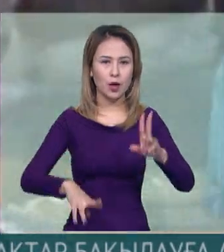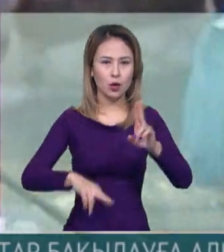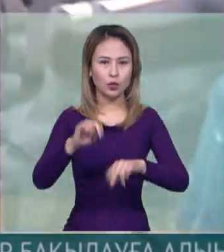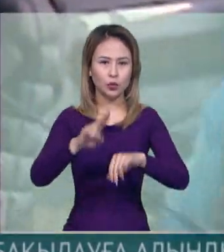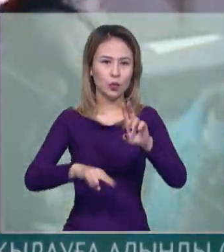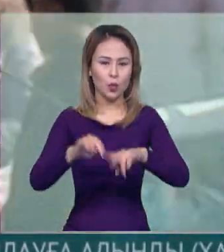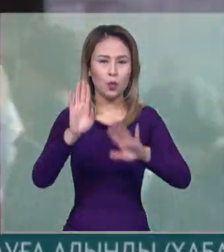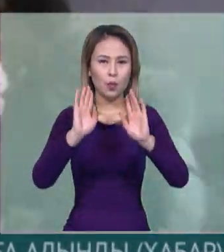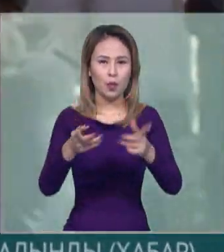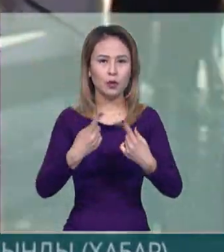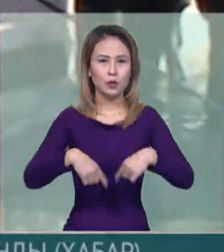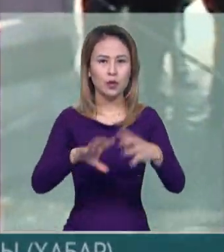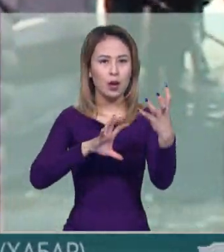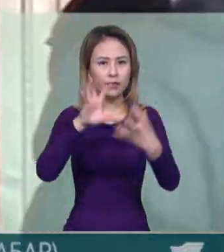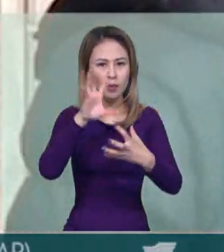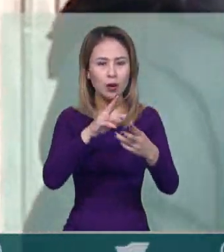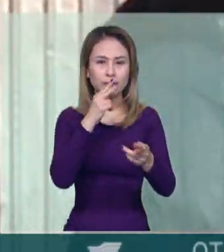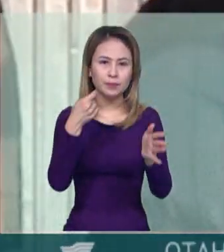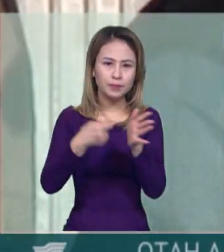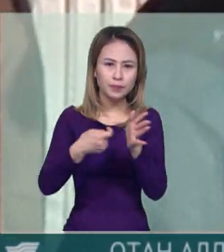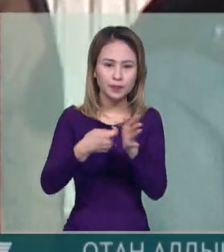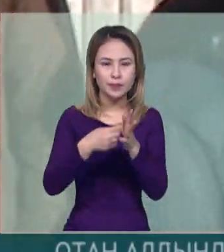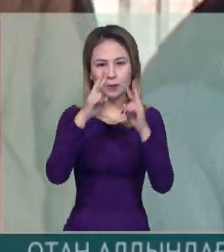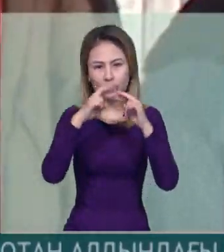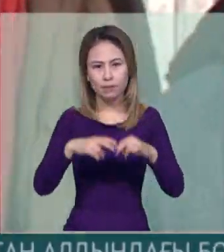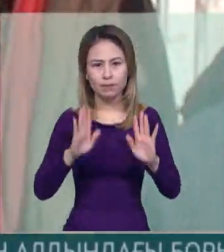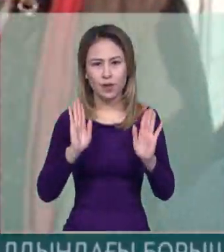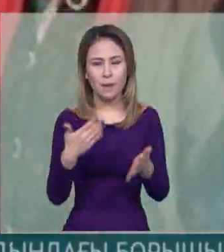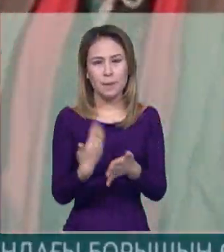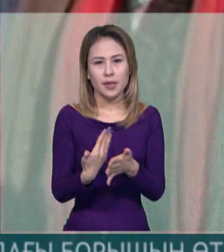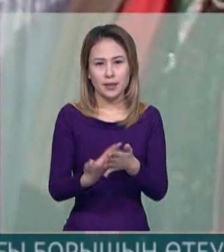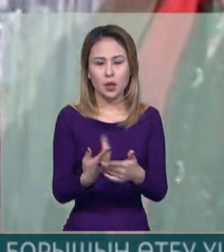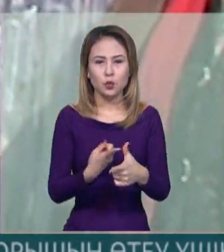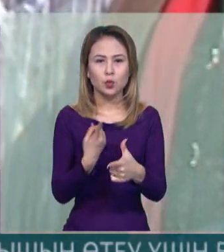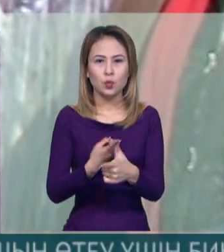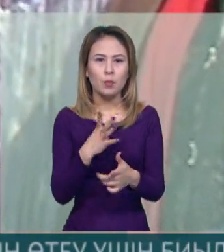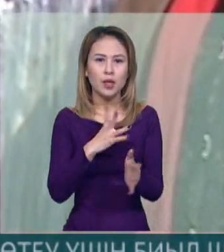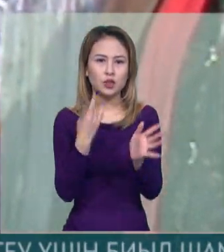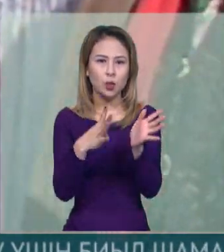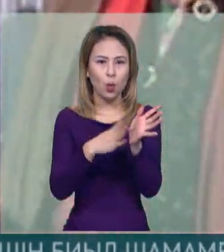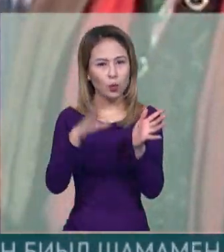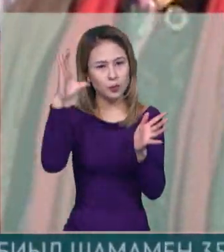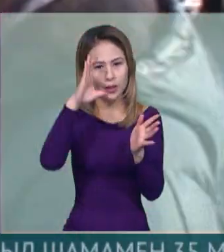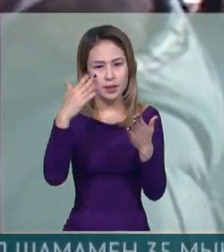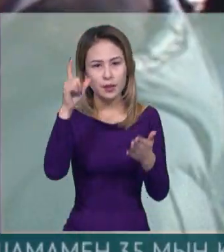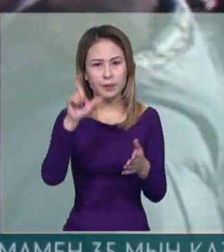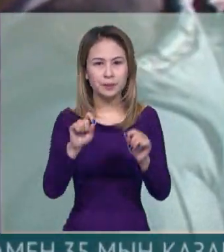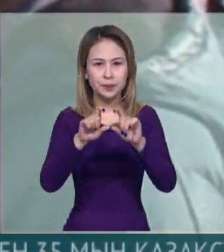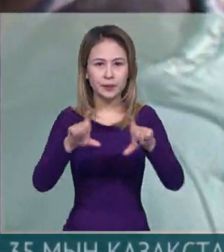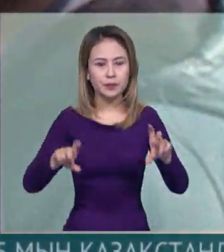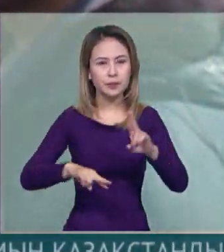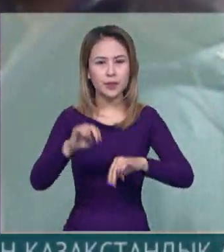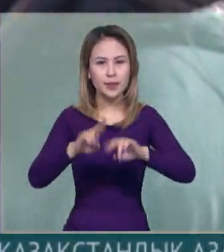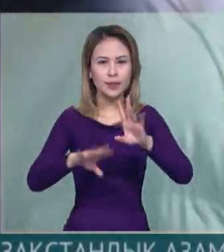құрылыс алаңдарында, қоғамдық көліктер мен тамақтану нысандарында тексерістер жүргізді. Мәселен, Жуалы ауданында 29 Өзбекстан азаматы